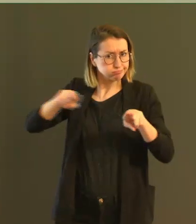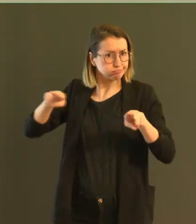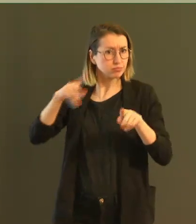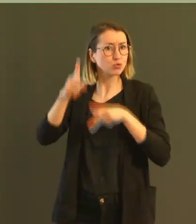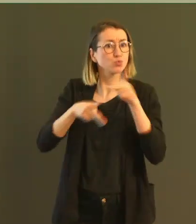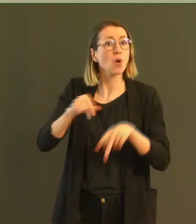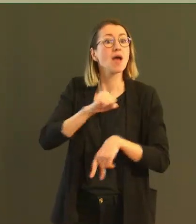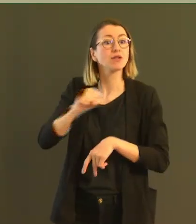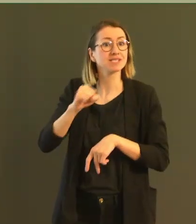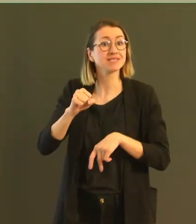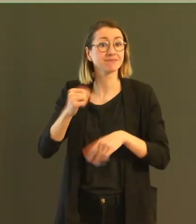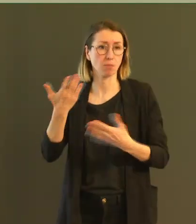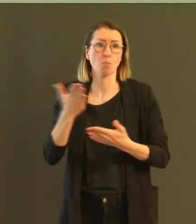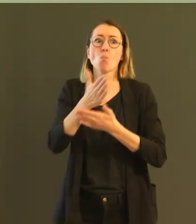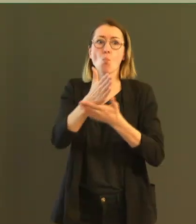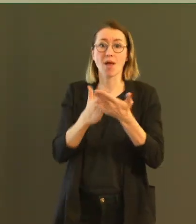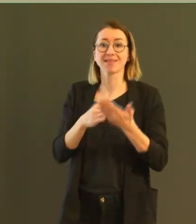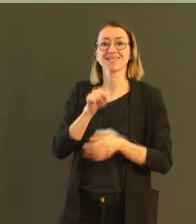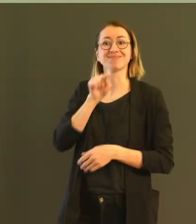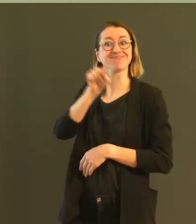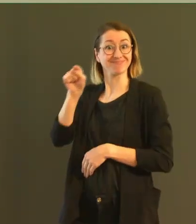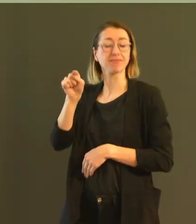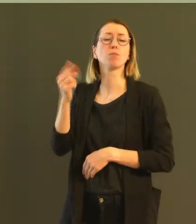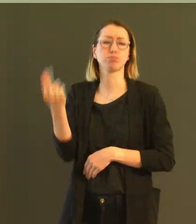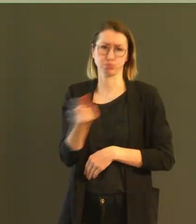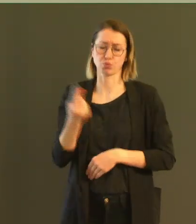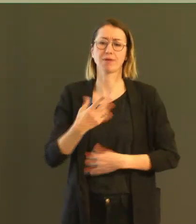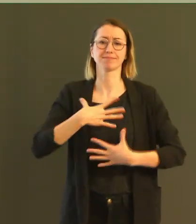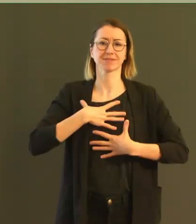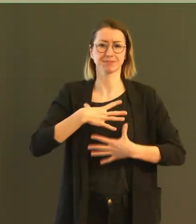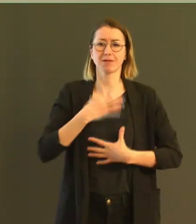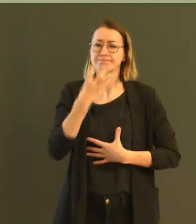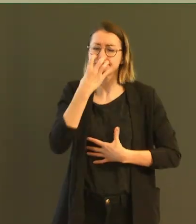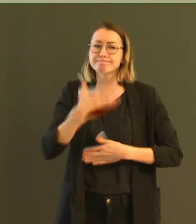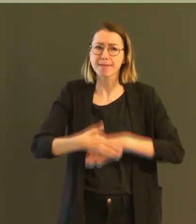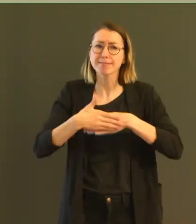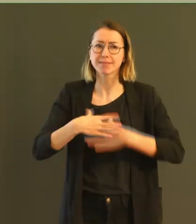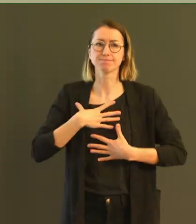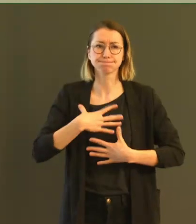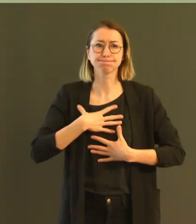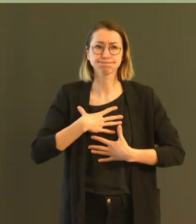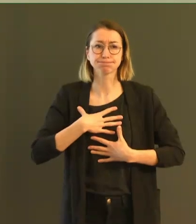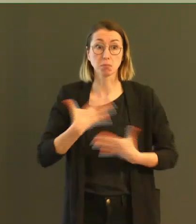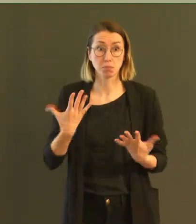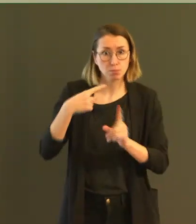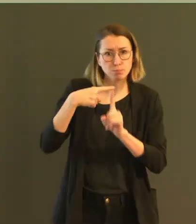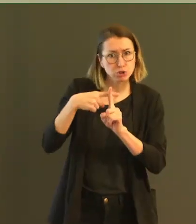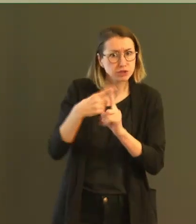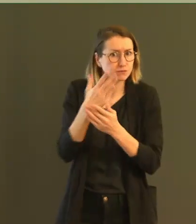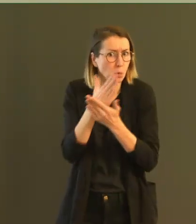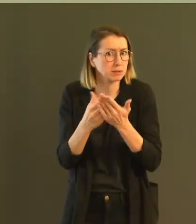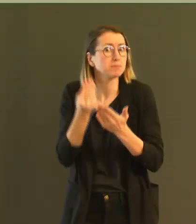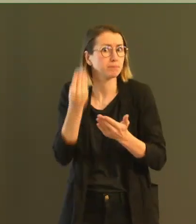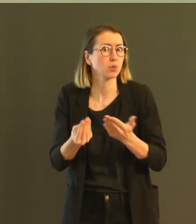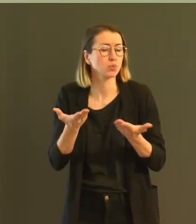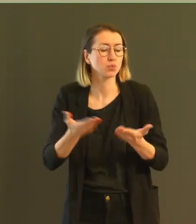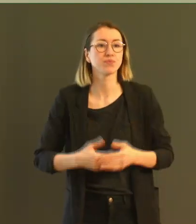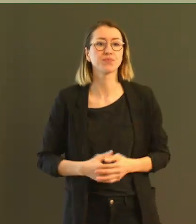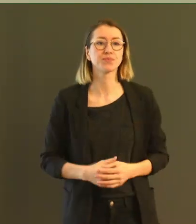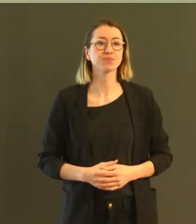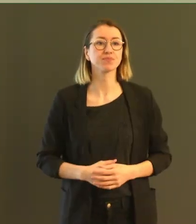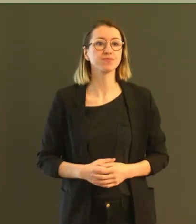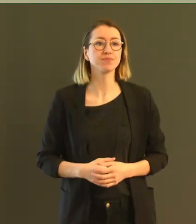assistance respiratoire ce qui est aussi un facteur favorable et on a une tendance qui persistent à la